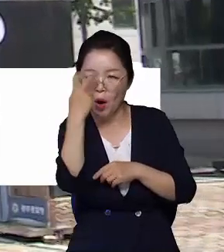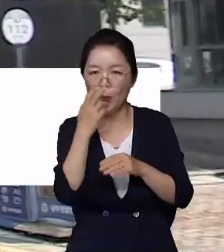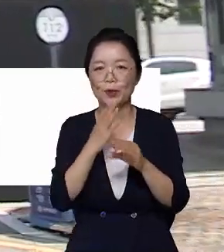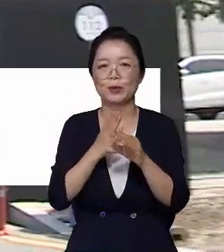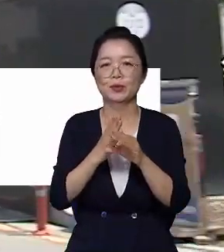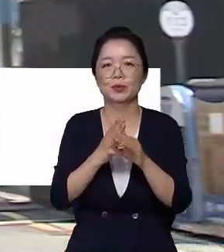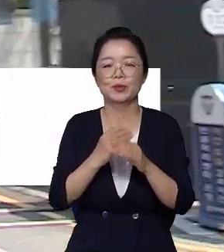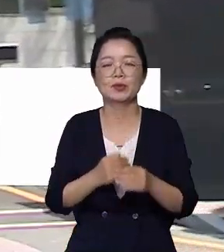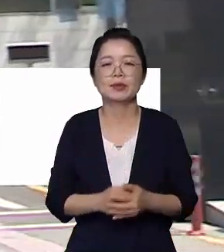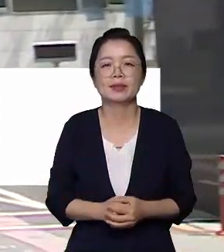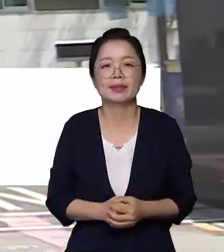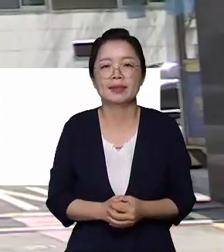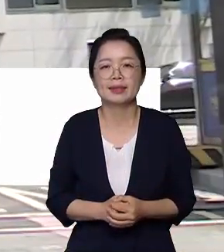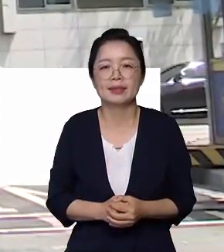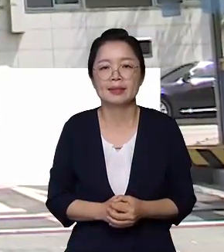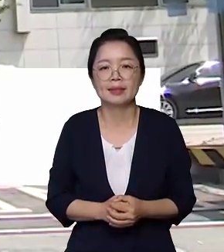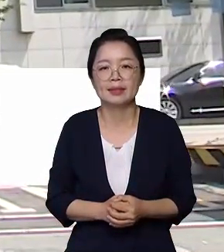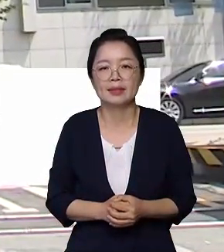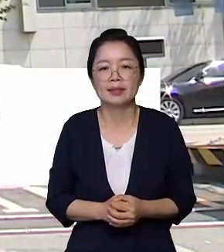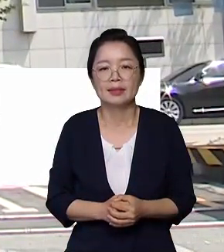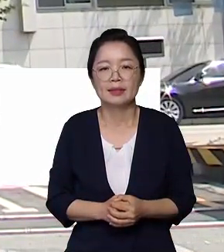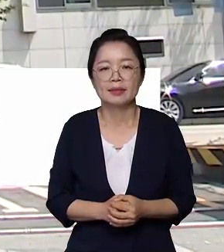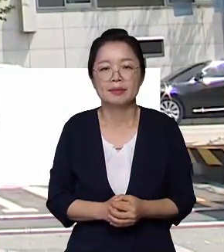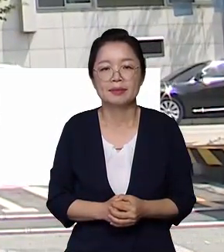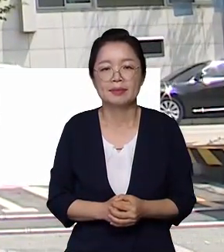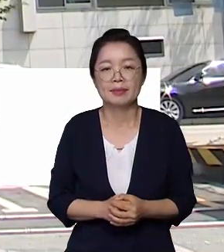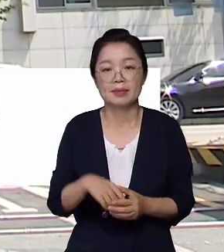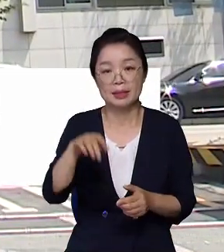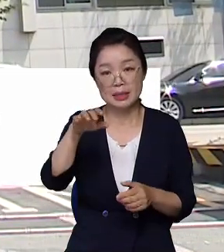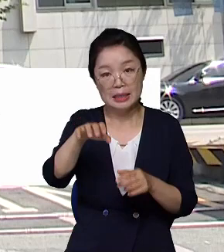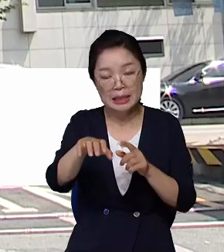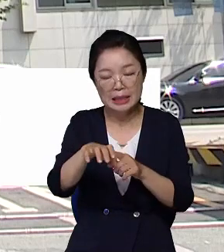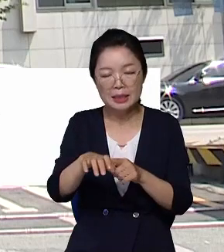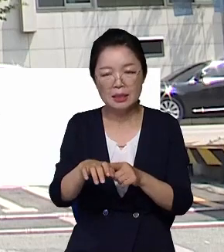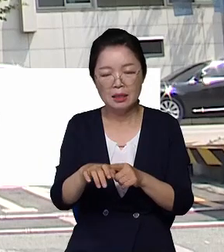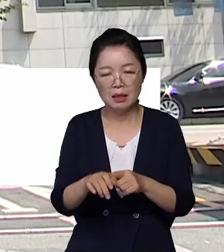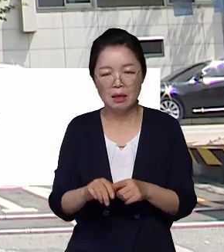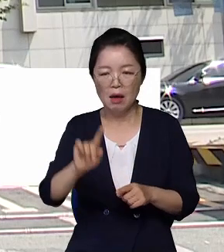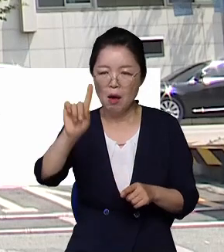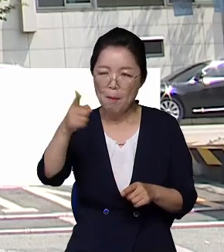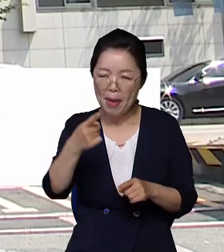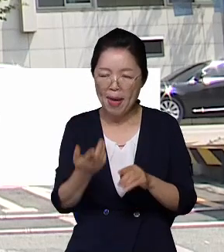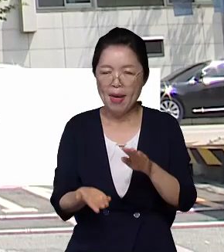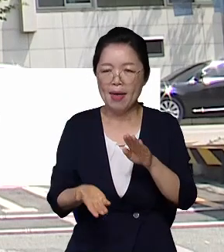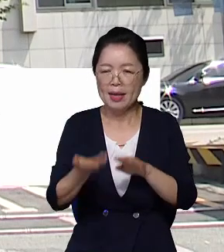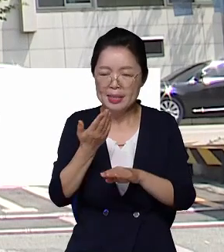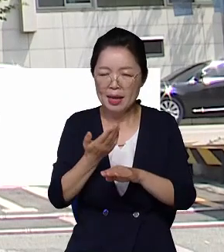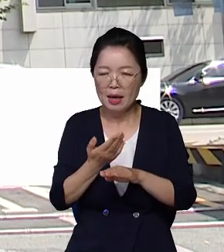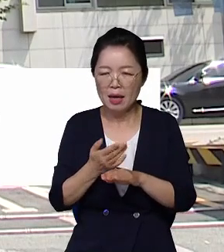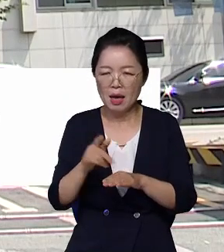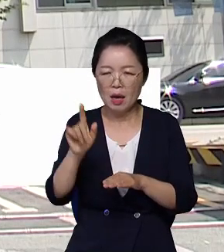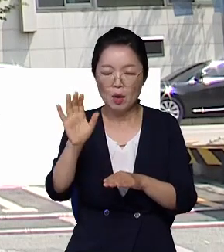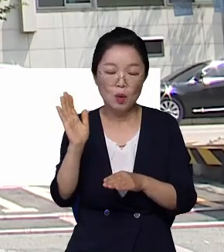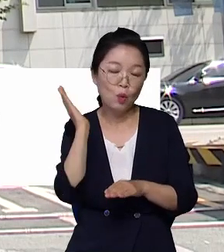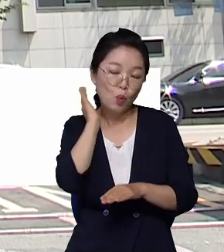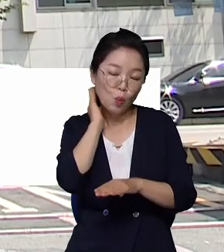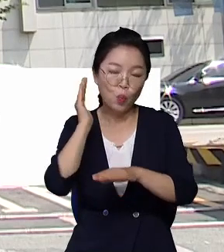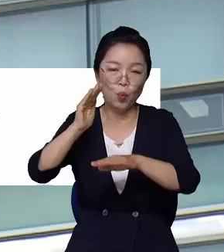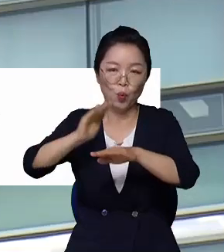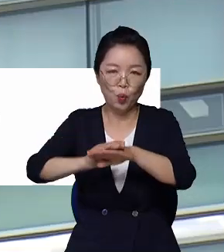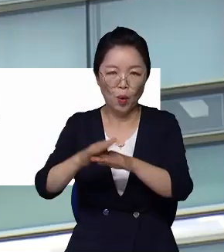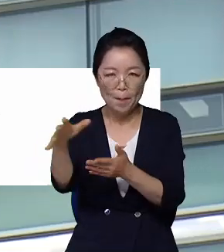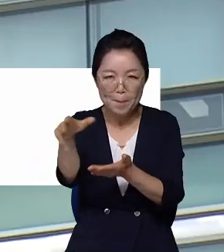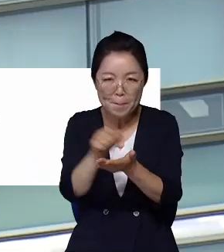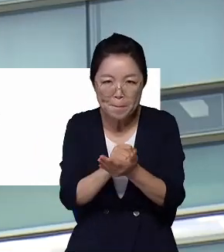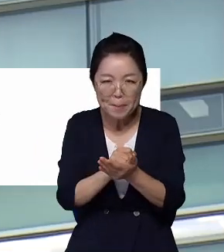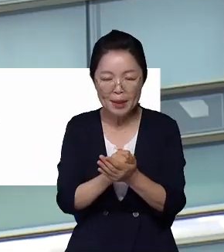나섰습니다. 광주경찰청 반부패경제범죄수사대는 200여 차례에 걸쳐 수백억 원에 달하는 전세 보증금을 가로챈